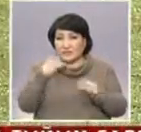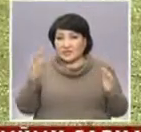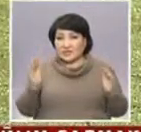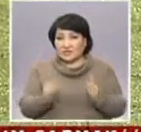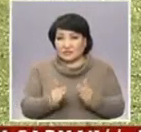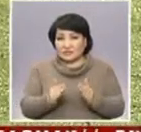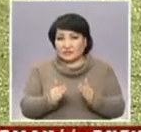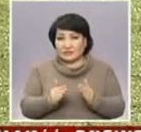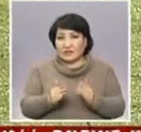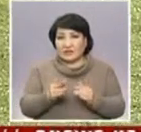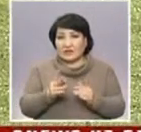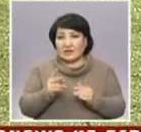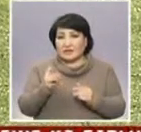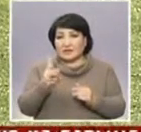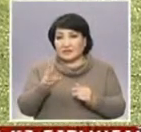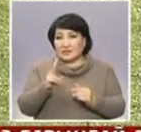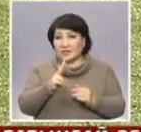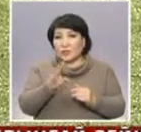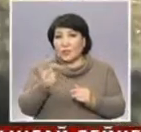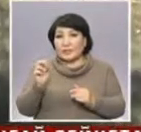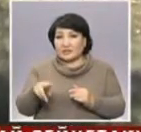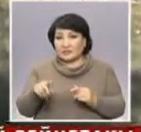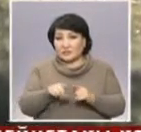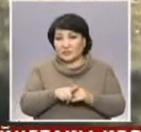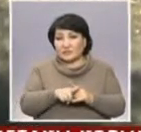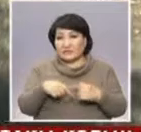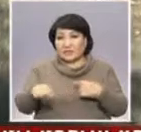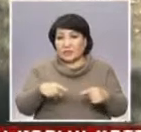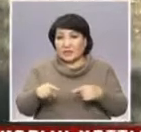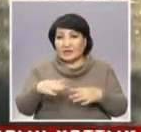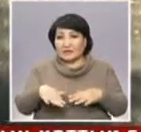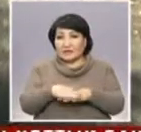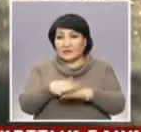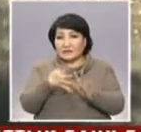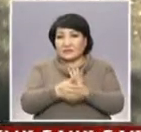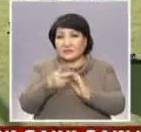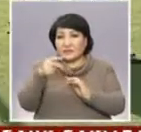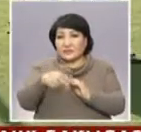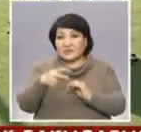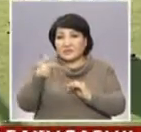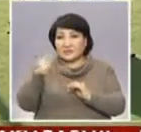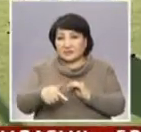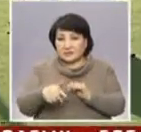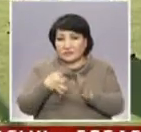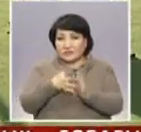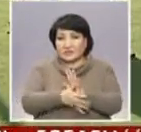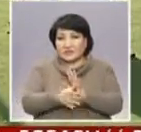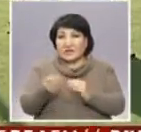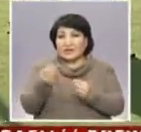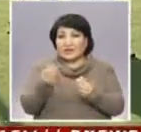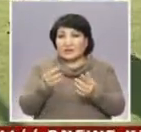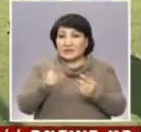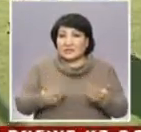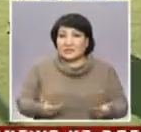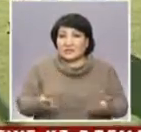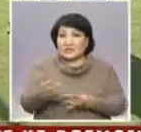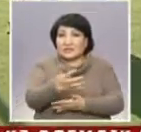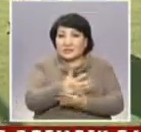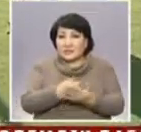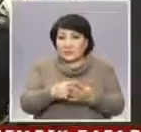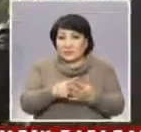Пәтер иелер кооперативі төрағасының айтуынша, футбол алаңын салуға 2 миллион теңге жұмсалған. Қаржыны тұрғындардан жинапты. Төраға үшін нысан барлық талапқа